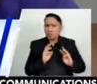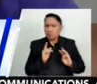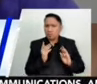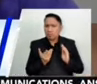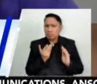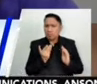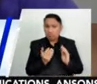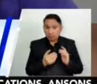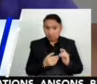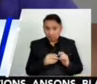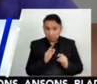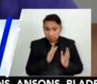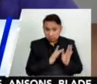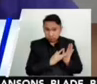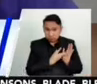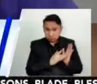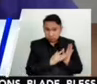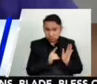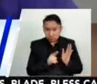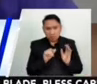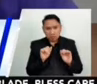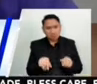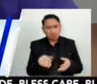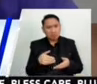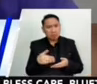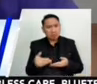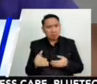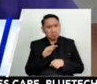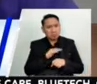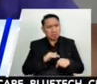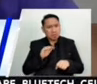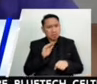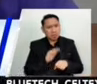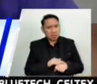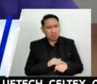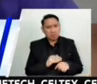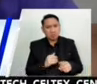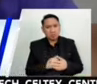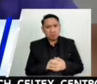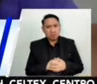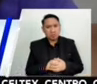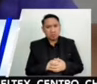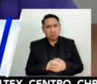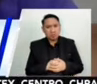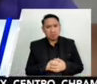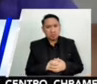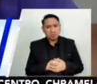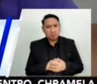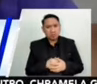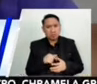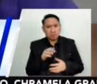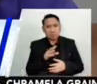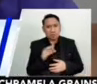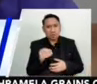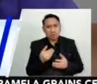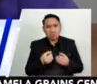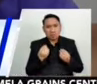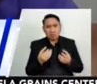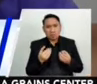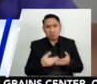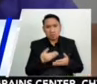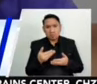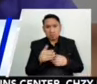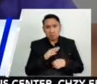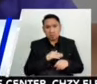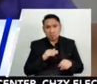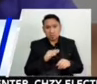makabili ng lupa at Marami na kasing na naririnig kami ngayon na yung bilihan ng lupa ng mga dayuhan Chinese in